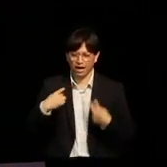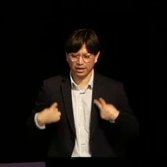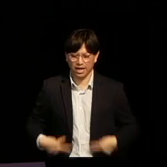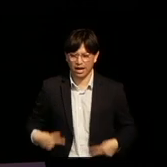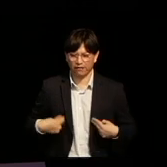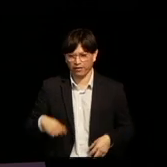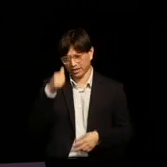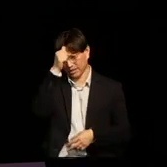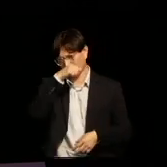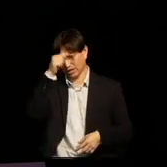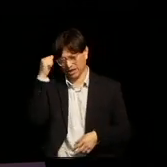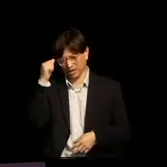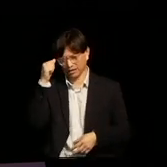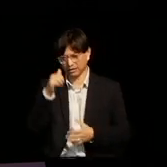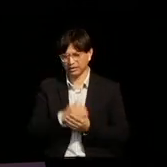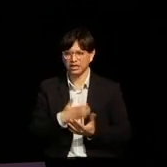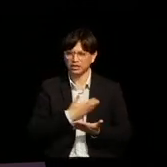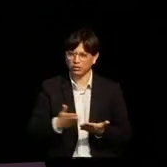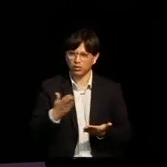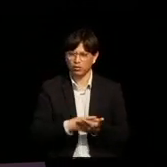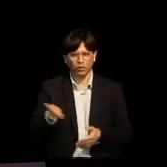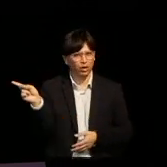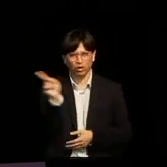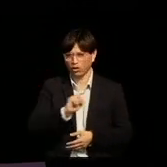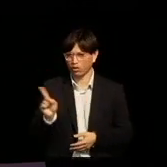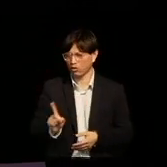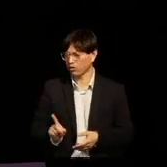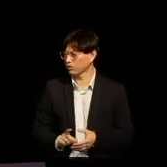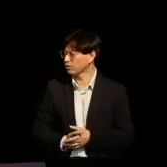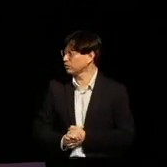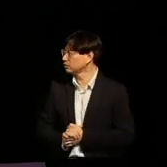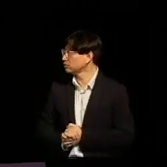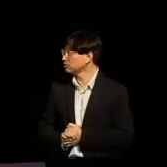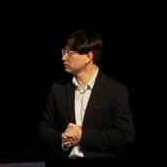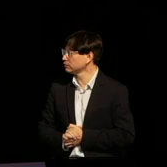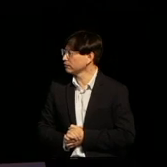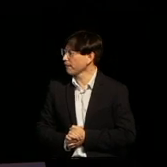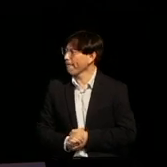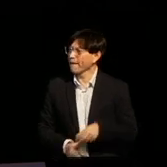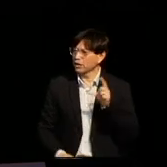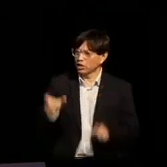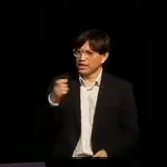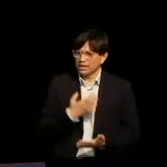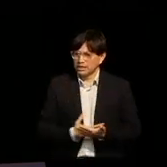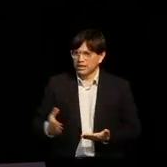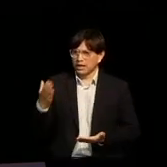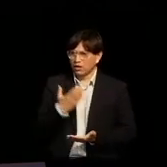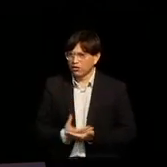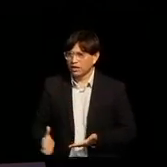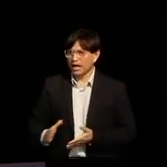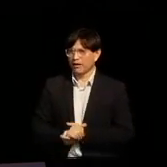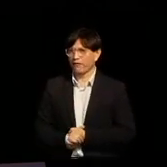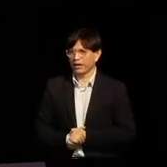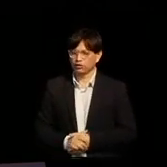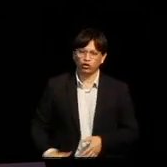spiegare tutto come se fosse un corso qualcuno ci raccontava che in alcune In alcune